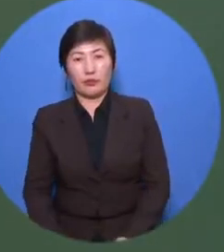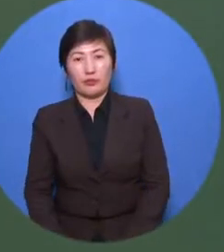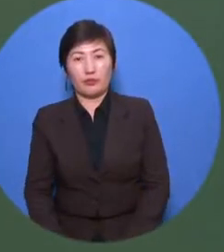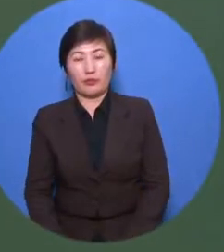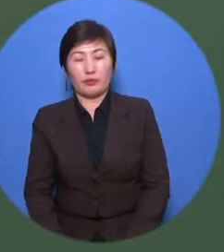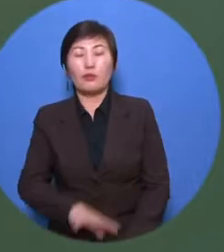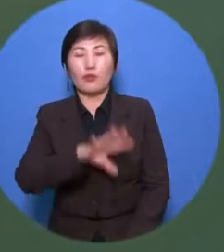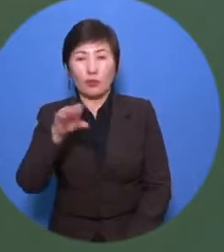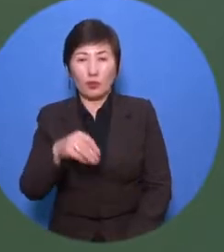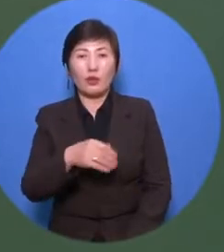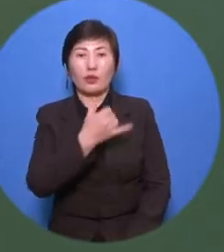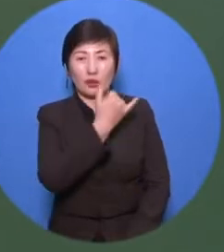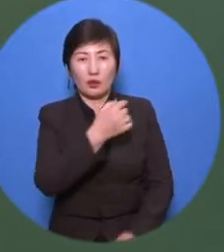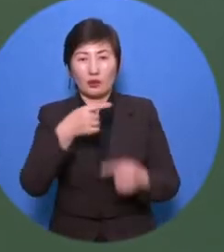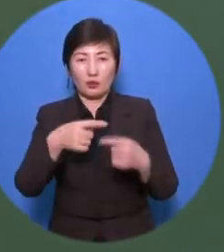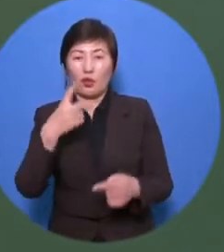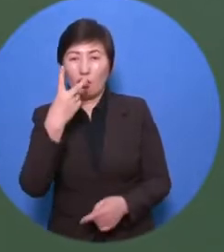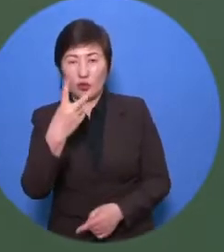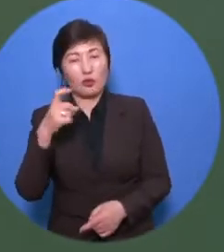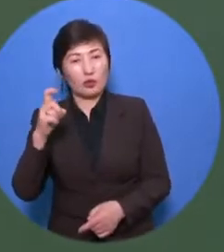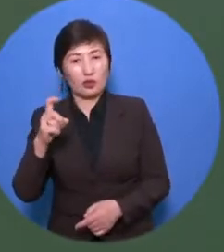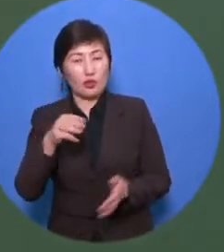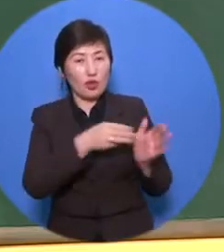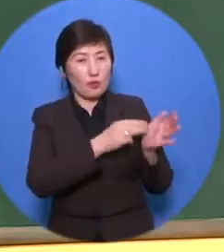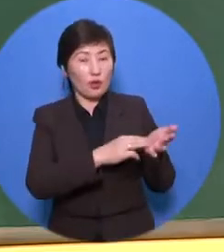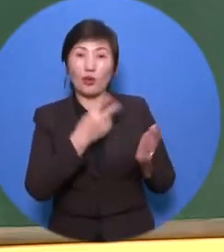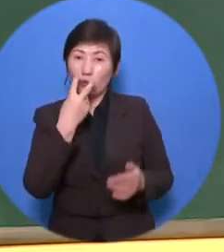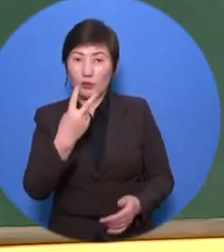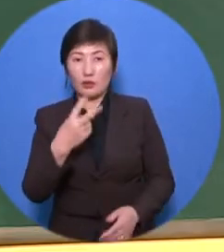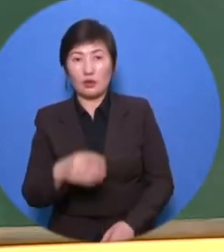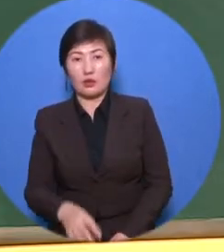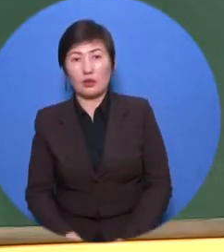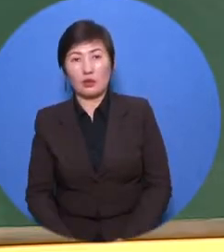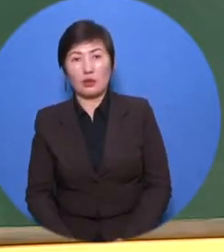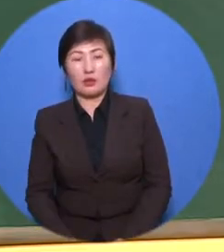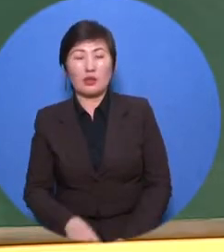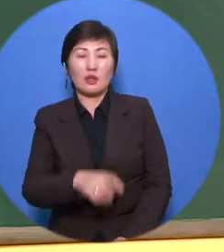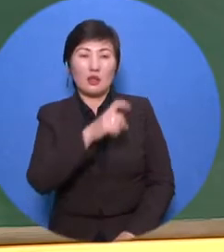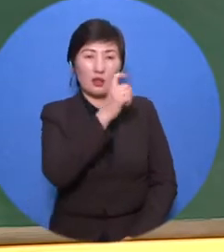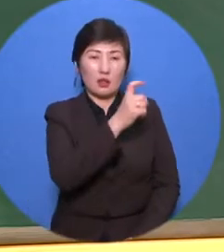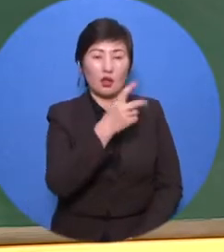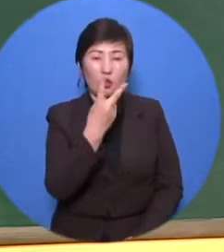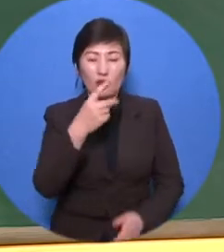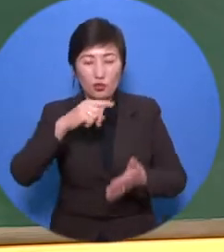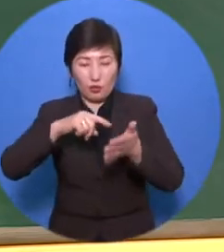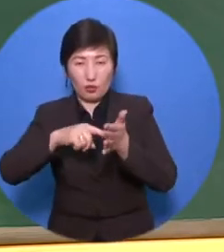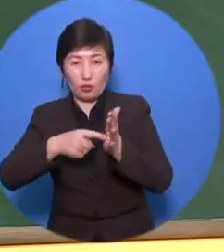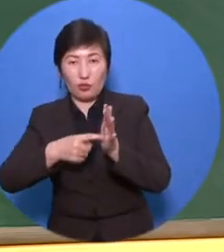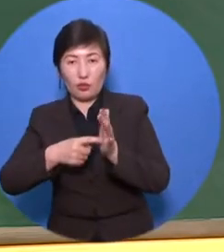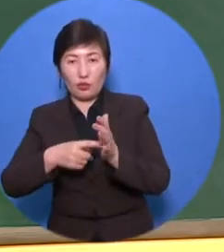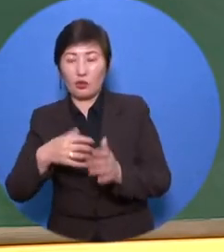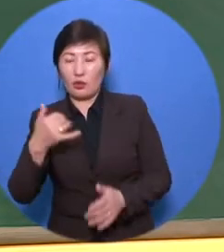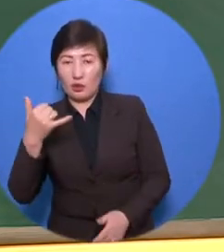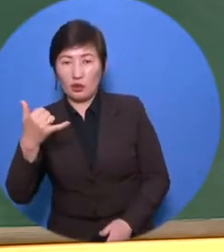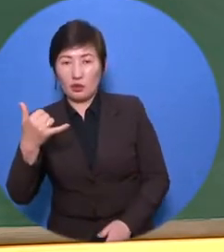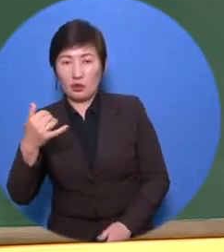За бүгдээрээ Y тэнцүү 2X гэсэн томьёогоо авч үзье. За тэгвэл X хувьсгчийг 2-оор үржүүлж Y хувьсгчийг гаргаж